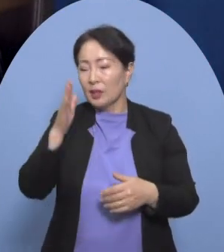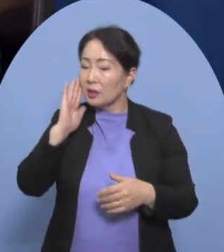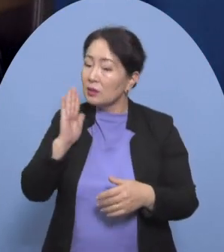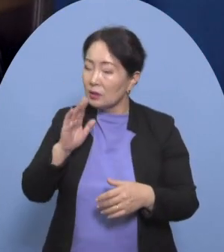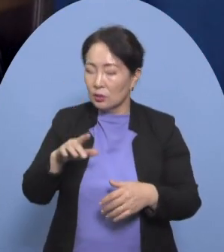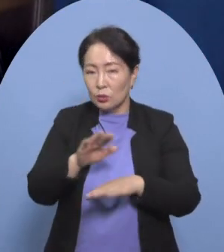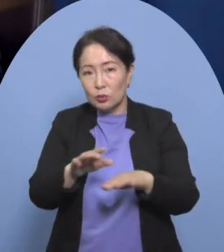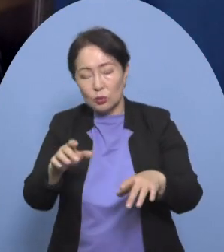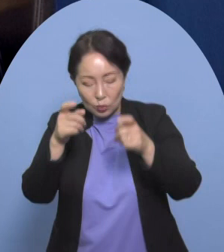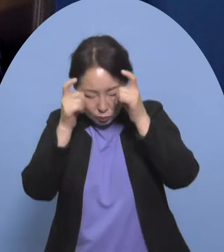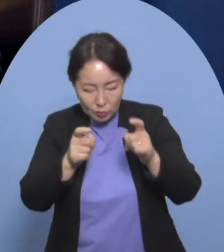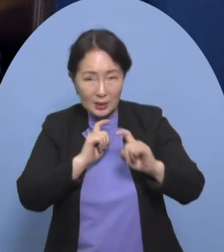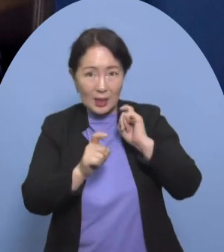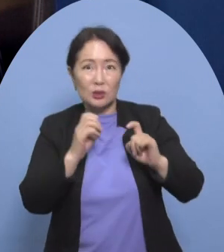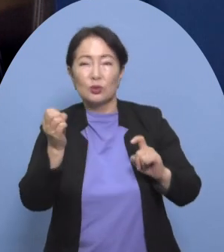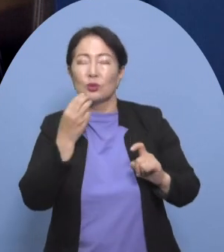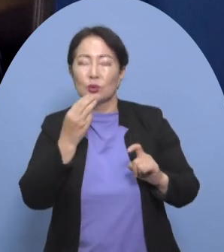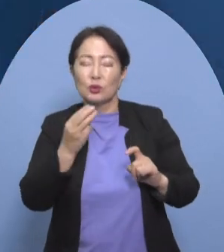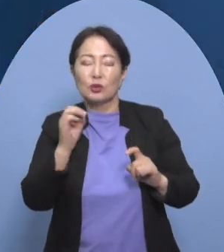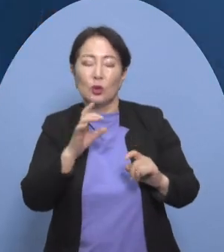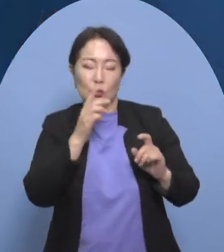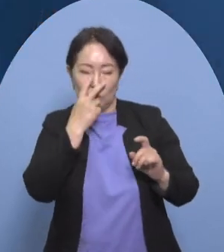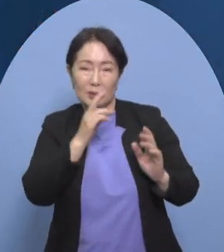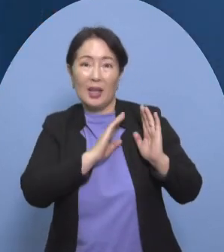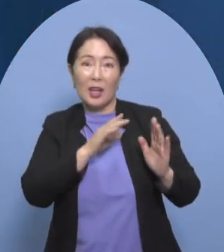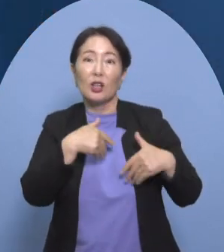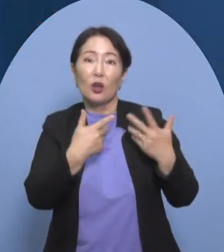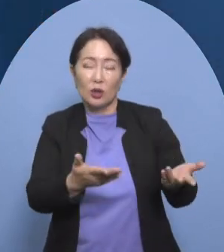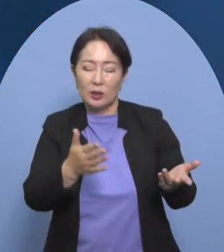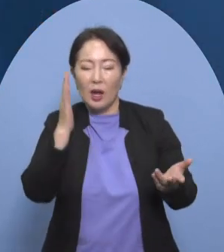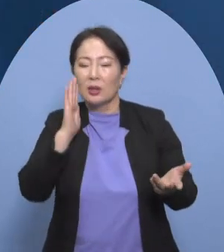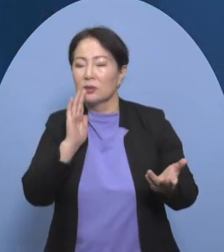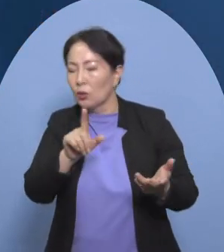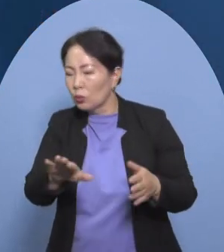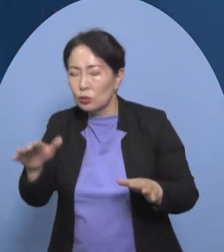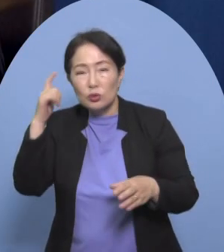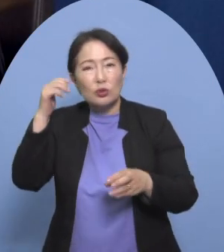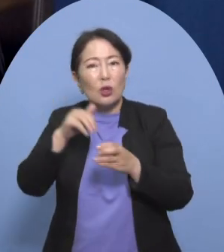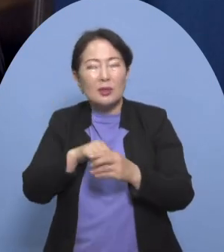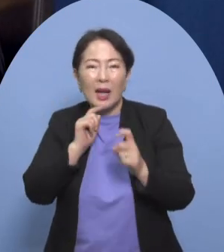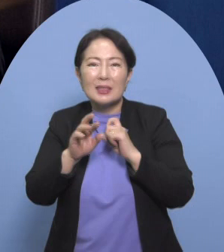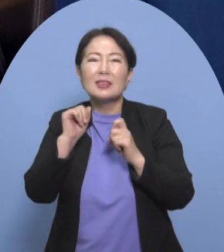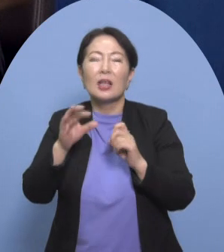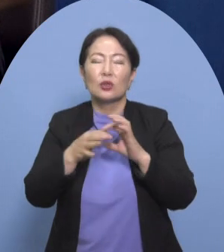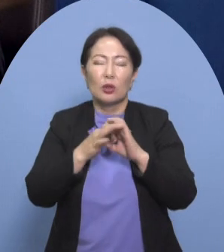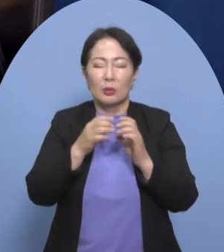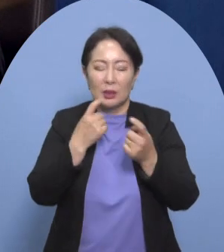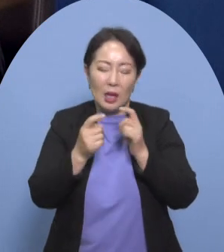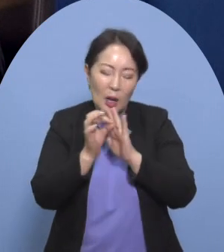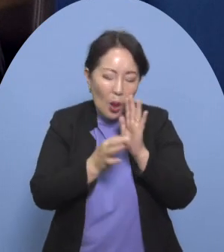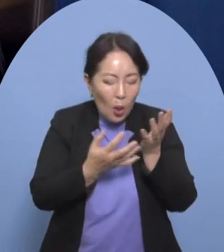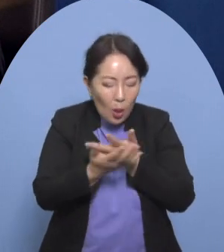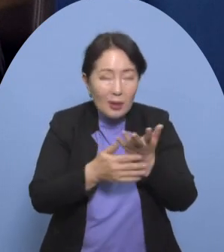сурагчдын хүмүүжил харилцаа, шудраг усны үзэл хандлагыг олгох. За эцэг эхчүүд хүүхдээ хэрхэн сонсож харилцах талаар ярилцлага өрнүүлсэний